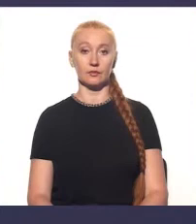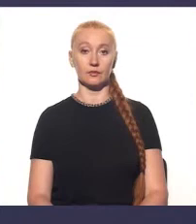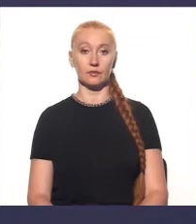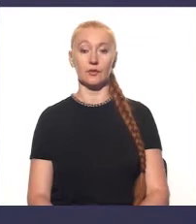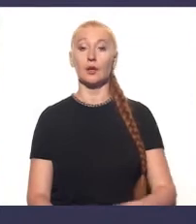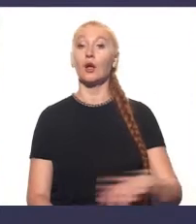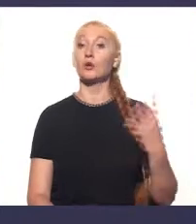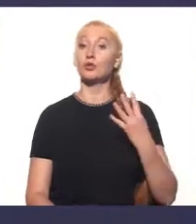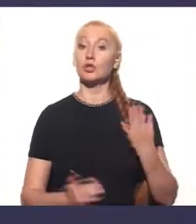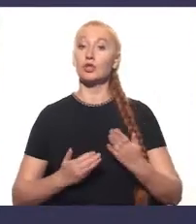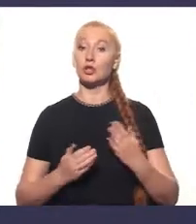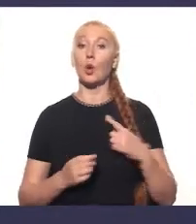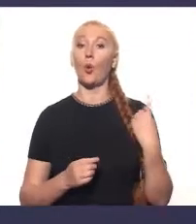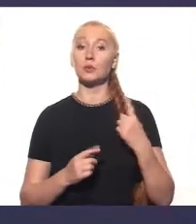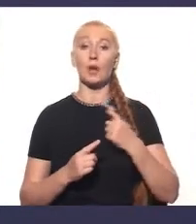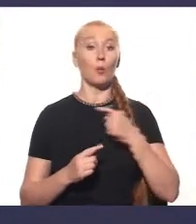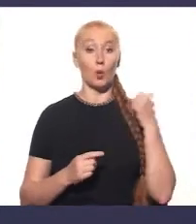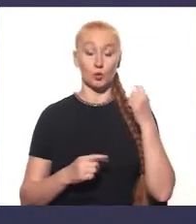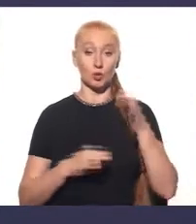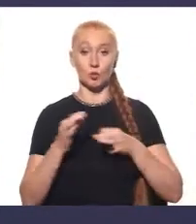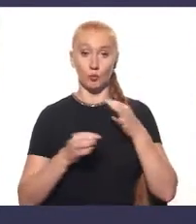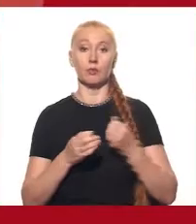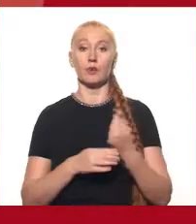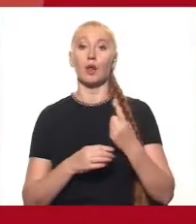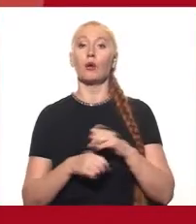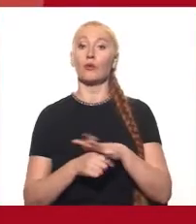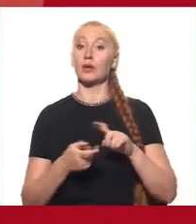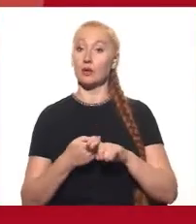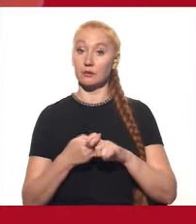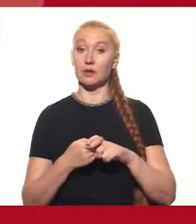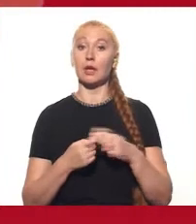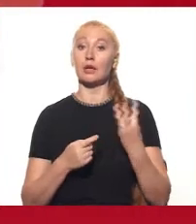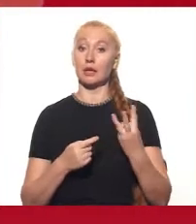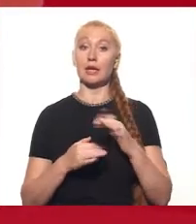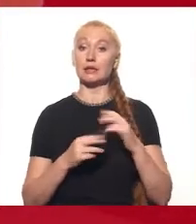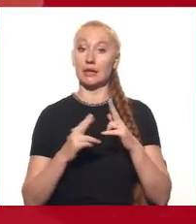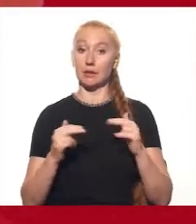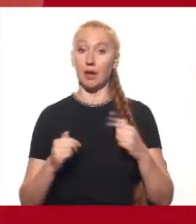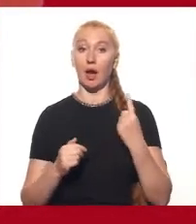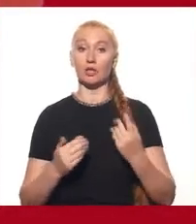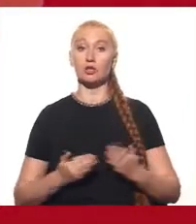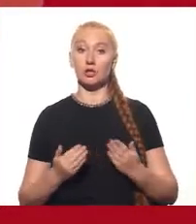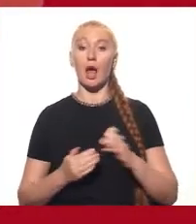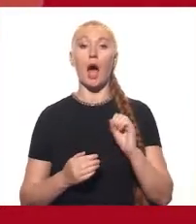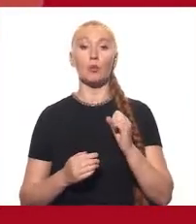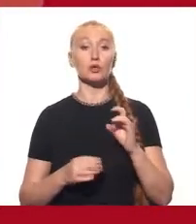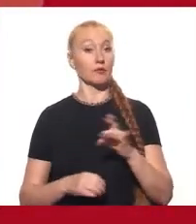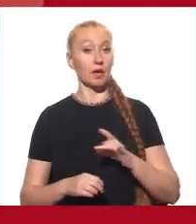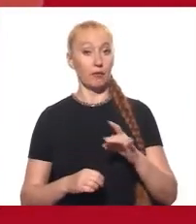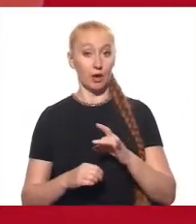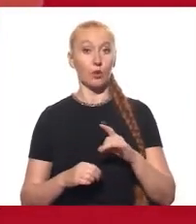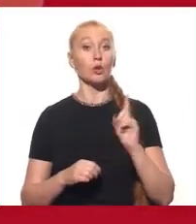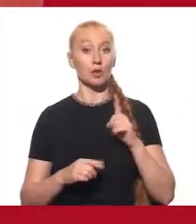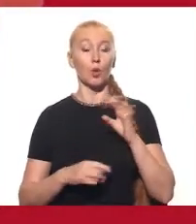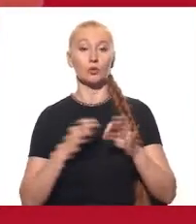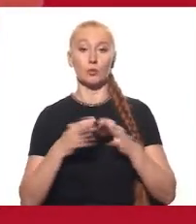У 4 жителів області за минулу добу виявили коронавірусну інфекцію. Серед них 3 людей із Дніпра та 1 житель Апостолівського району. Також